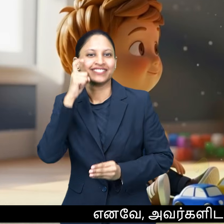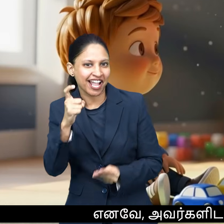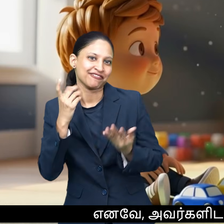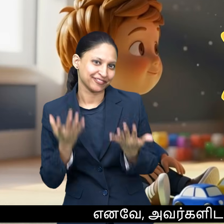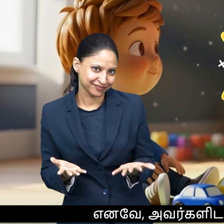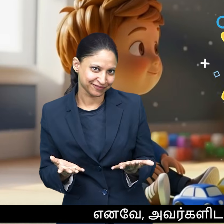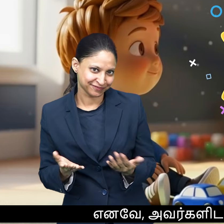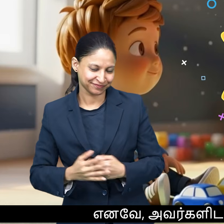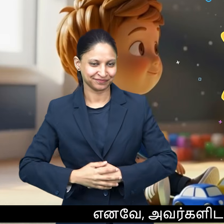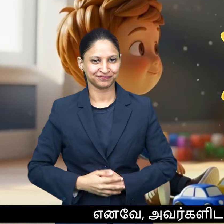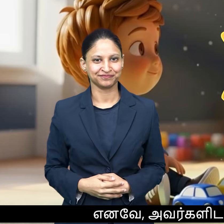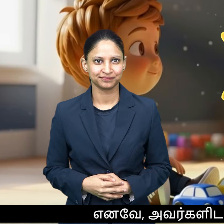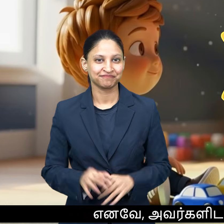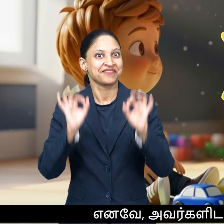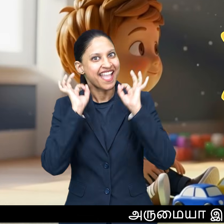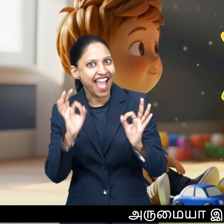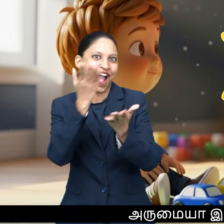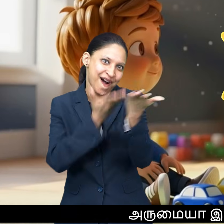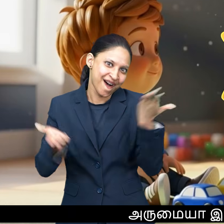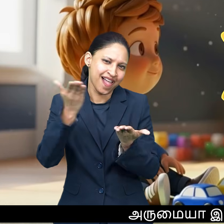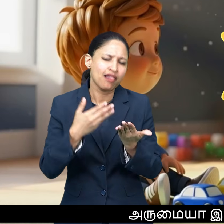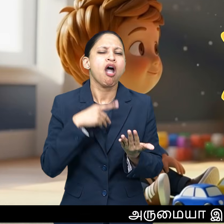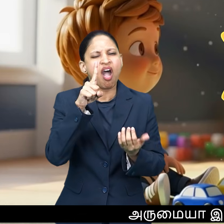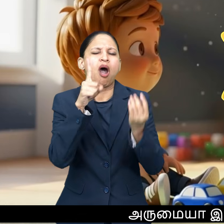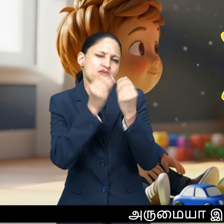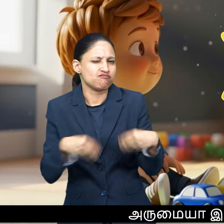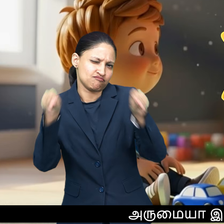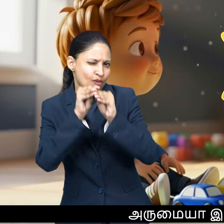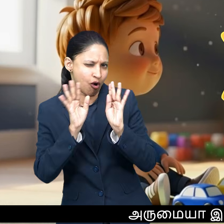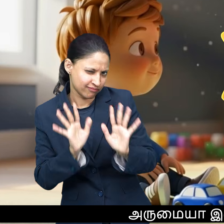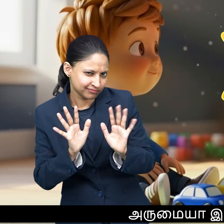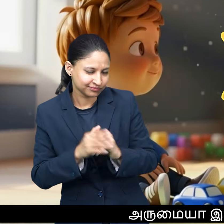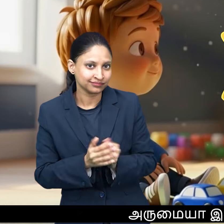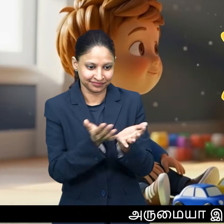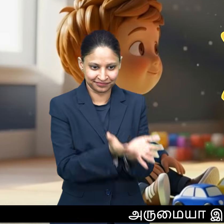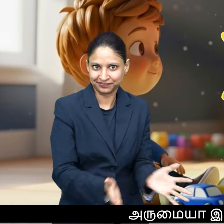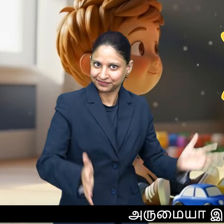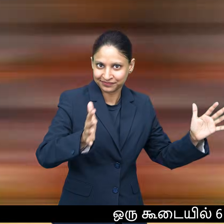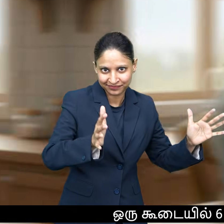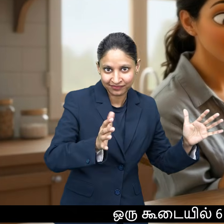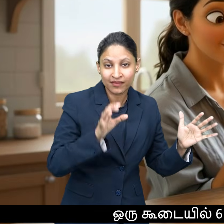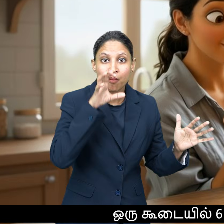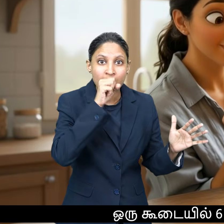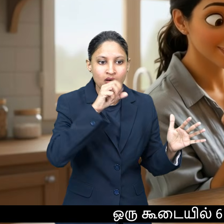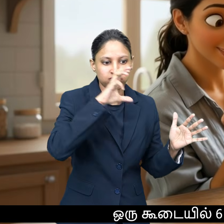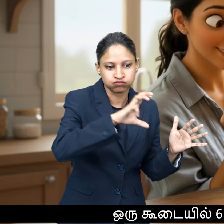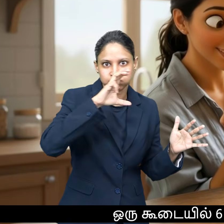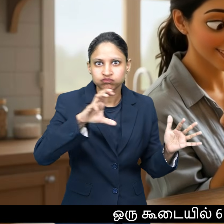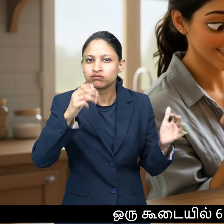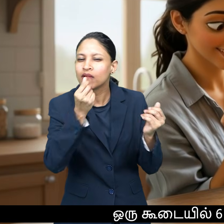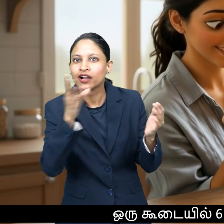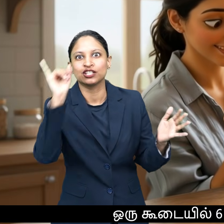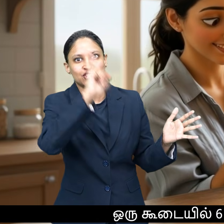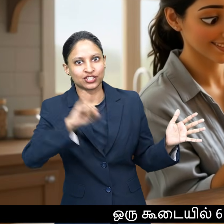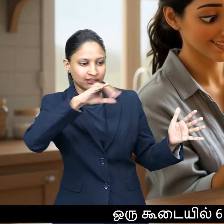அவர்களிடம் 7 மகிழுந்துகள் உள்ளன. அருமையாக சொன்னீர்கள். இன்னொன்று, ஒரு கூடையில்